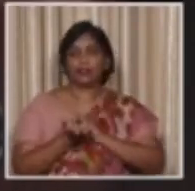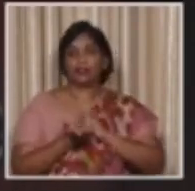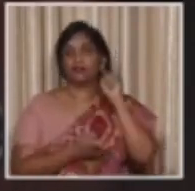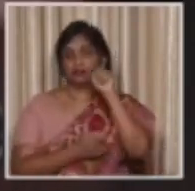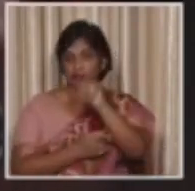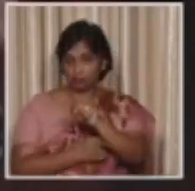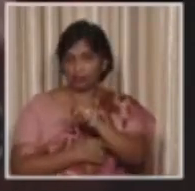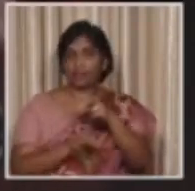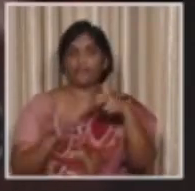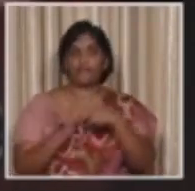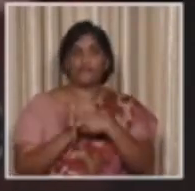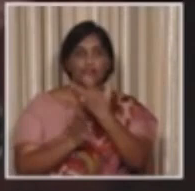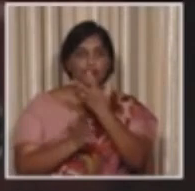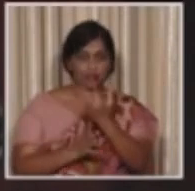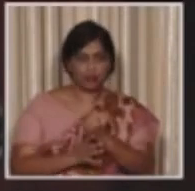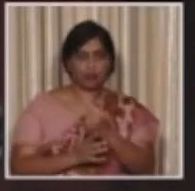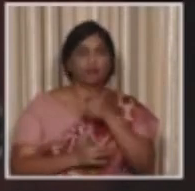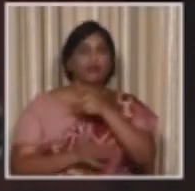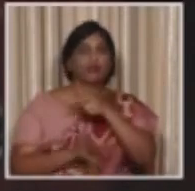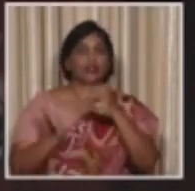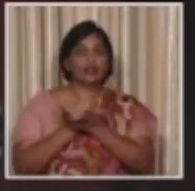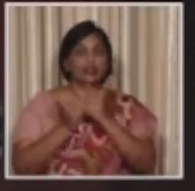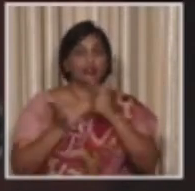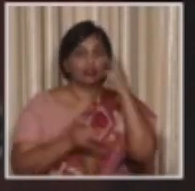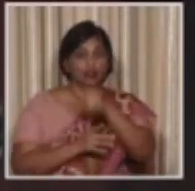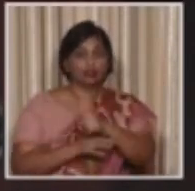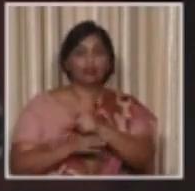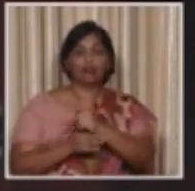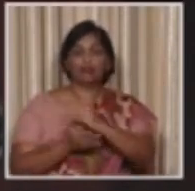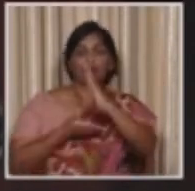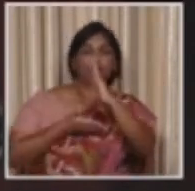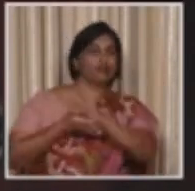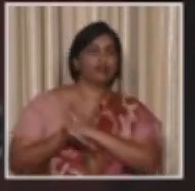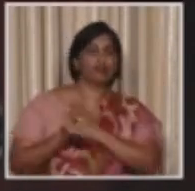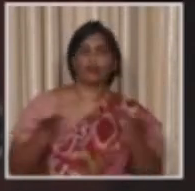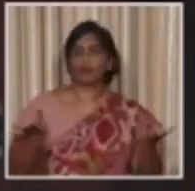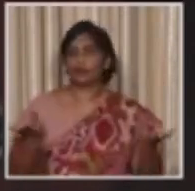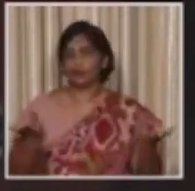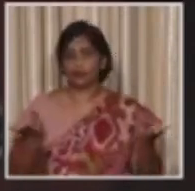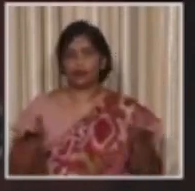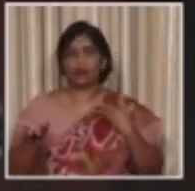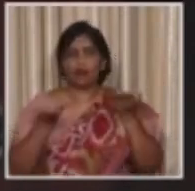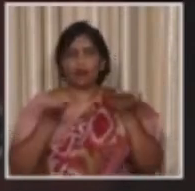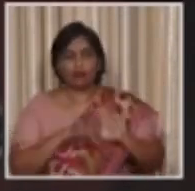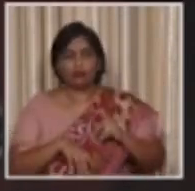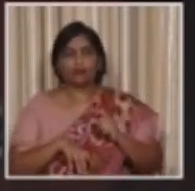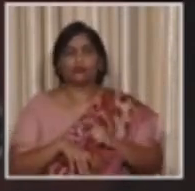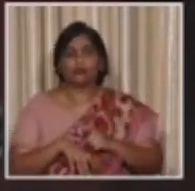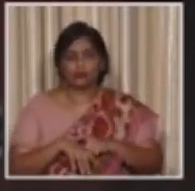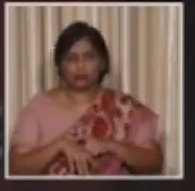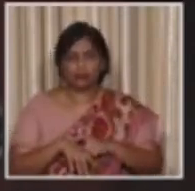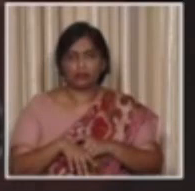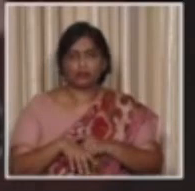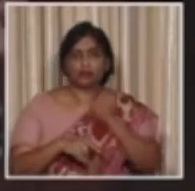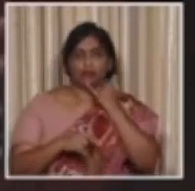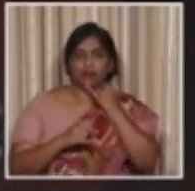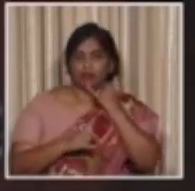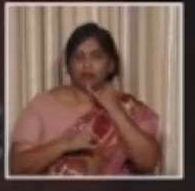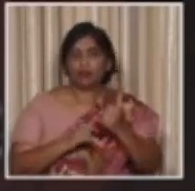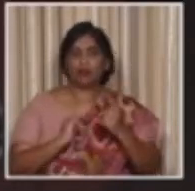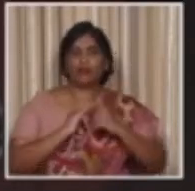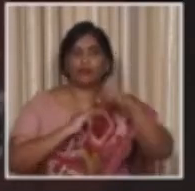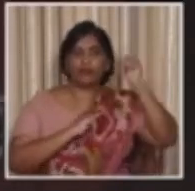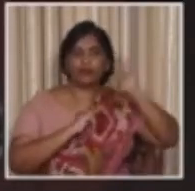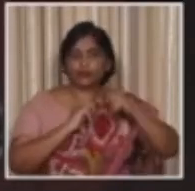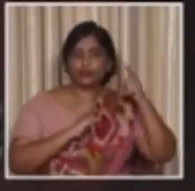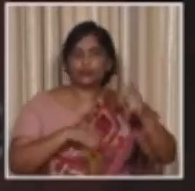ඕනේ වීසා එක ගන්න. එතනදී ඒ දරුවව වෙනුවෙන් පෙනී හිටින්න කවුරුත් නැහැ. අන්තිම මොහොතේ තමයි ඒගොල්ලන්ට කතා කරන්නේ. එතකොට යුනිවර්සිටිස්